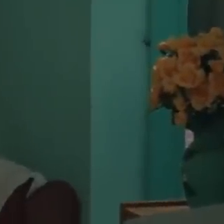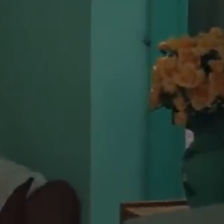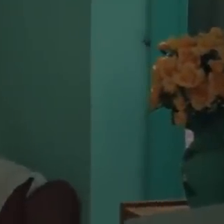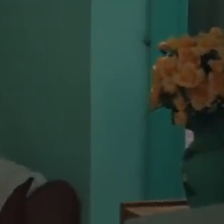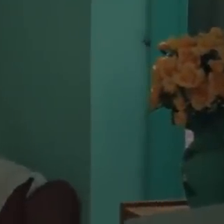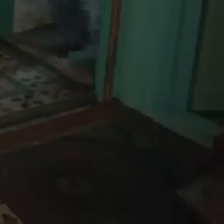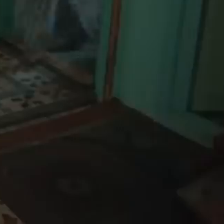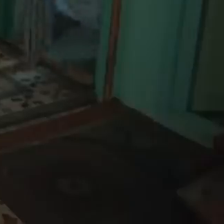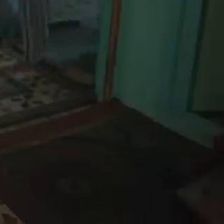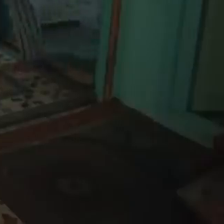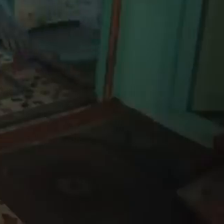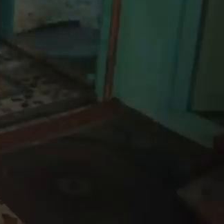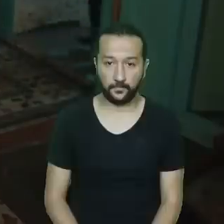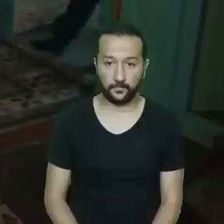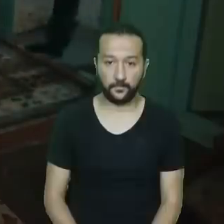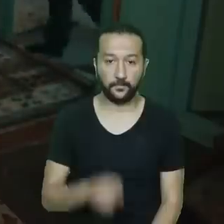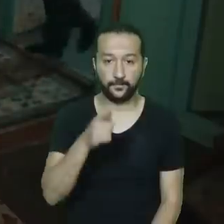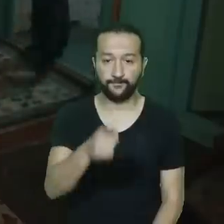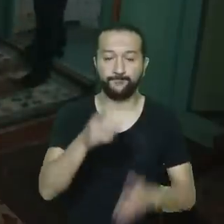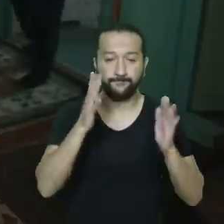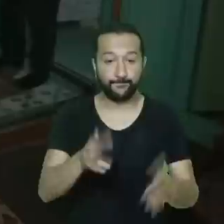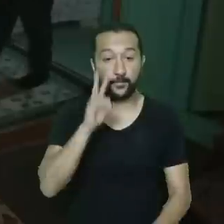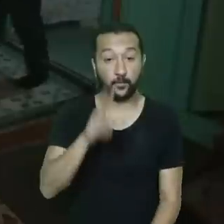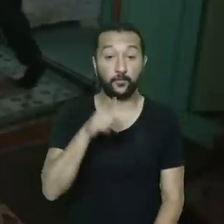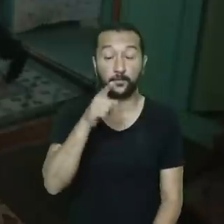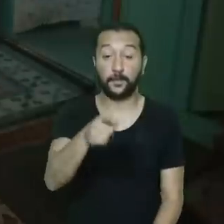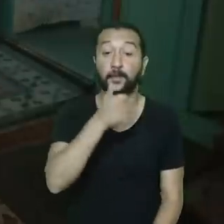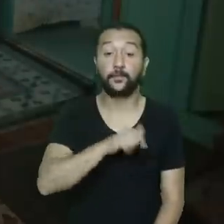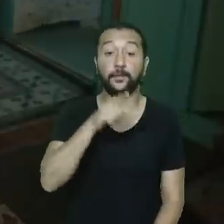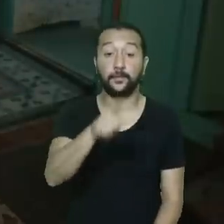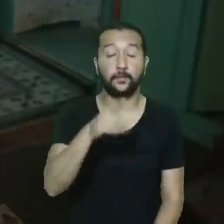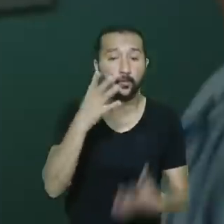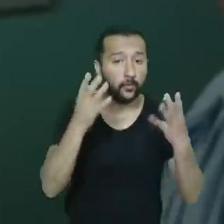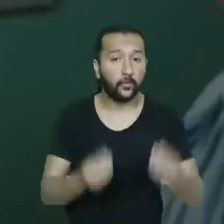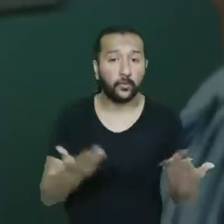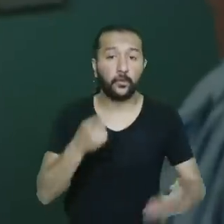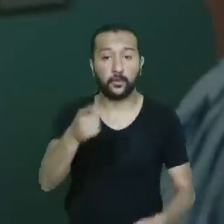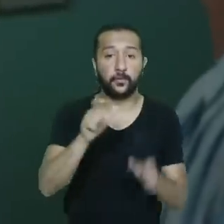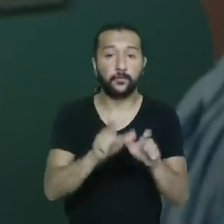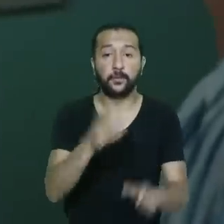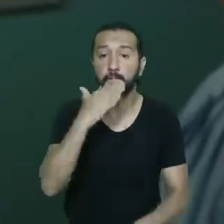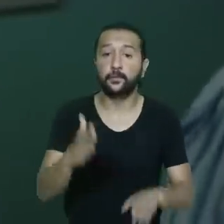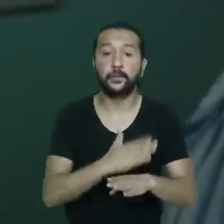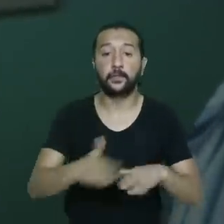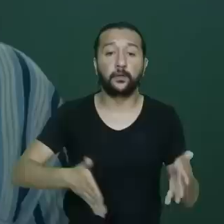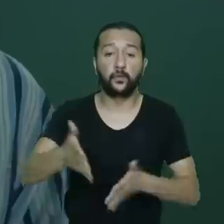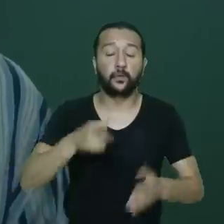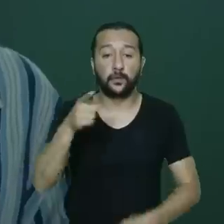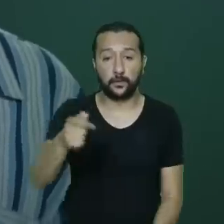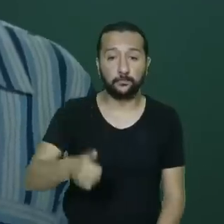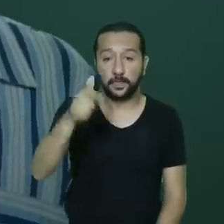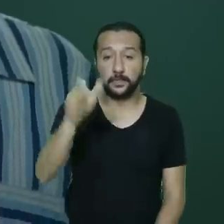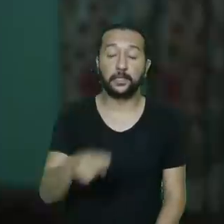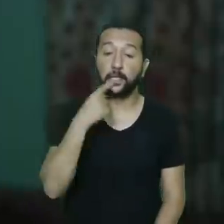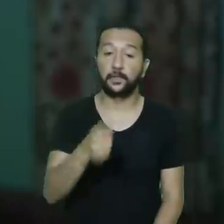Asker sedirdeki daktiloyu aldı çıktı. Hay Allah, gördün mü sen? Abi ne oluyor? Bekçiler niye yokmuş sokakta? Yani